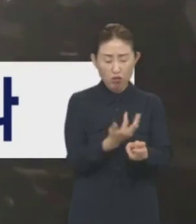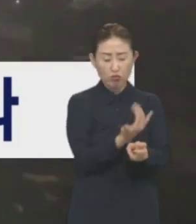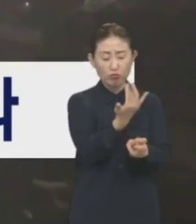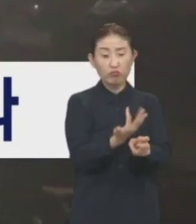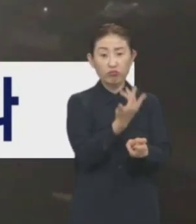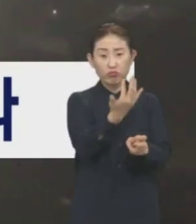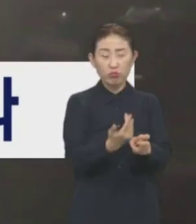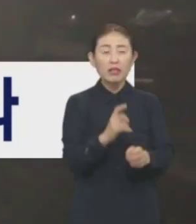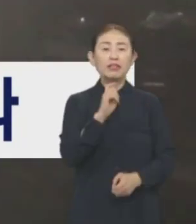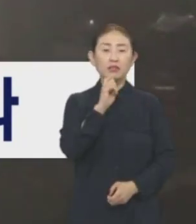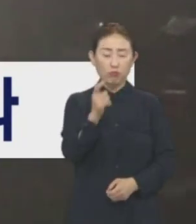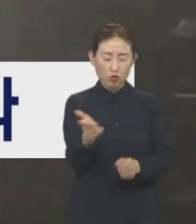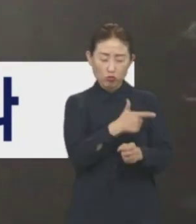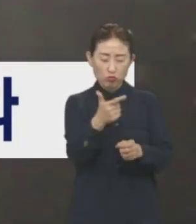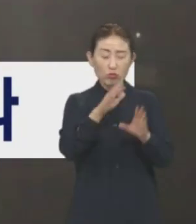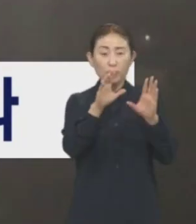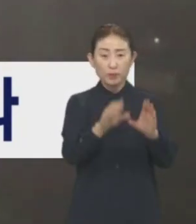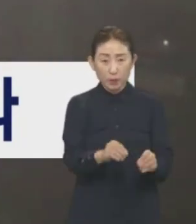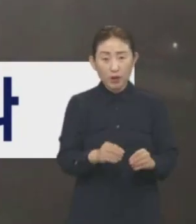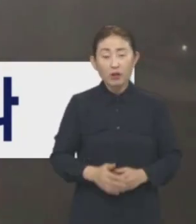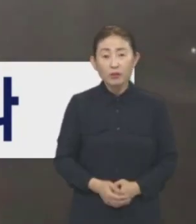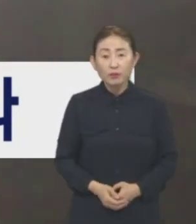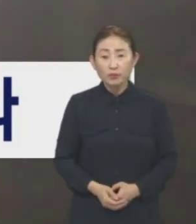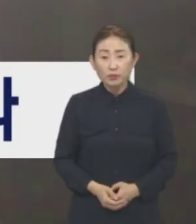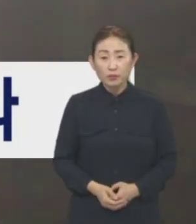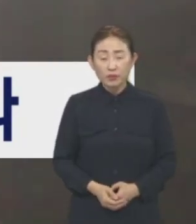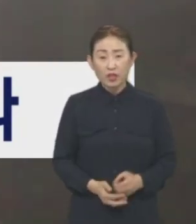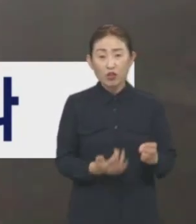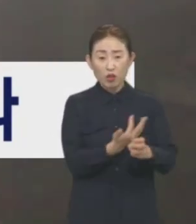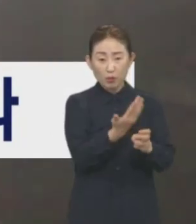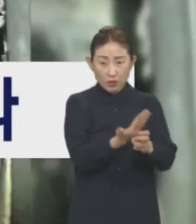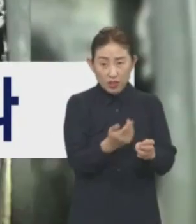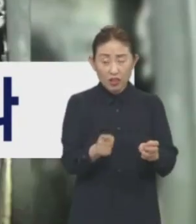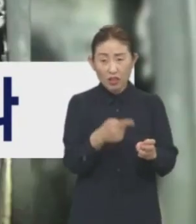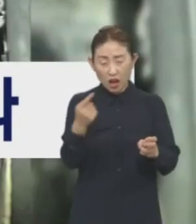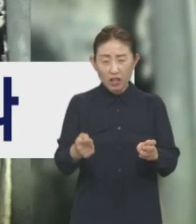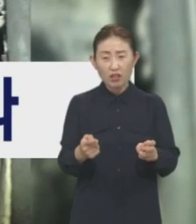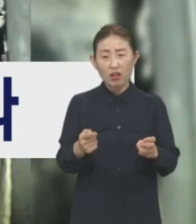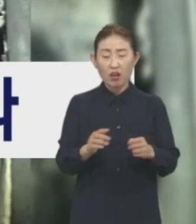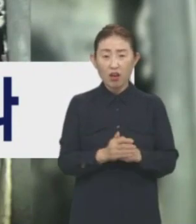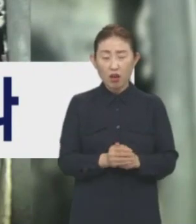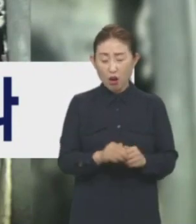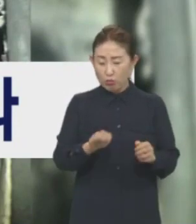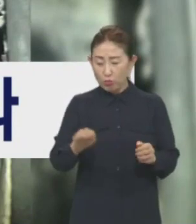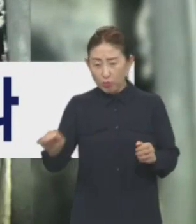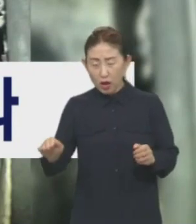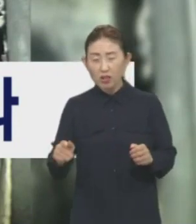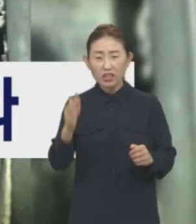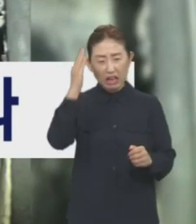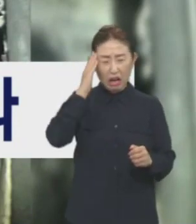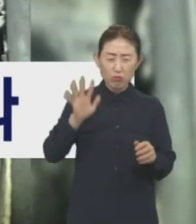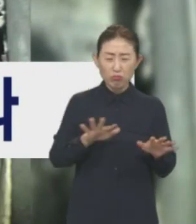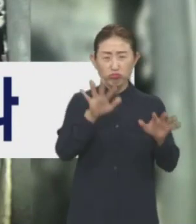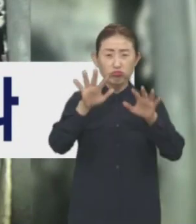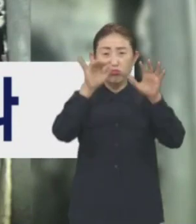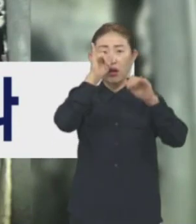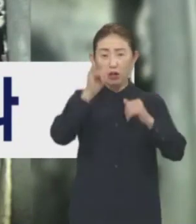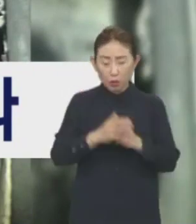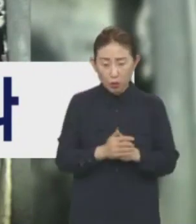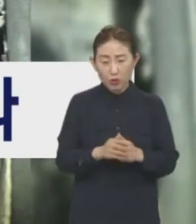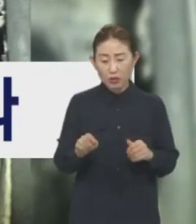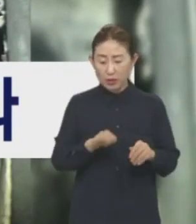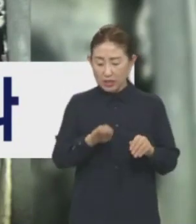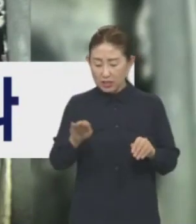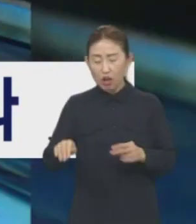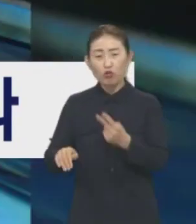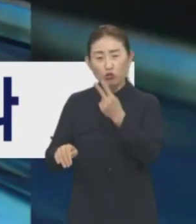나 10여 분 만에 꺼졌습니다. 이 불로 화물차 한 대와 주차장 내부 156제곱미터가 타거나 그을렸고 옆에 있던